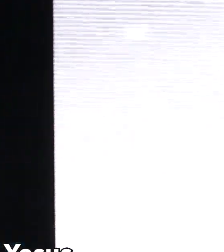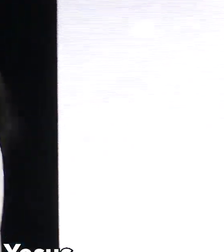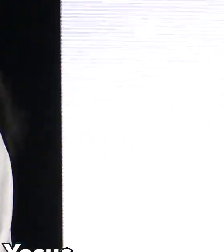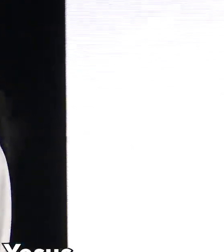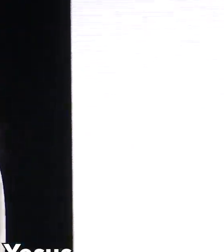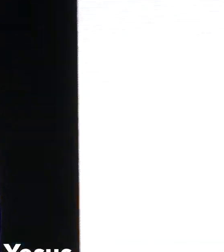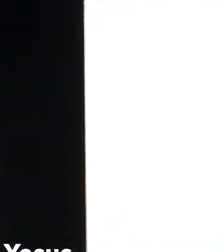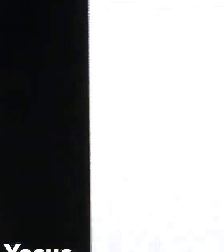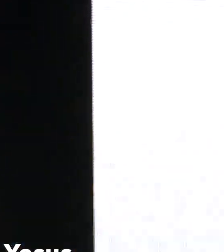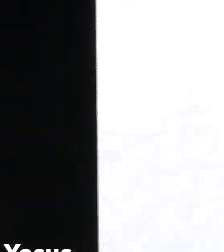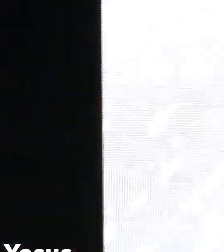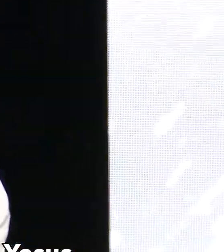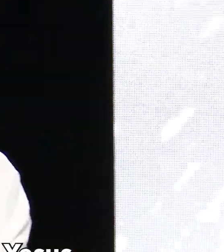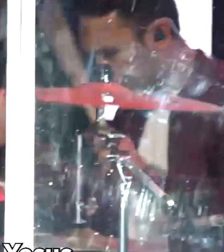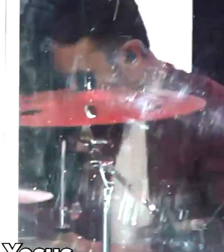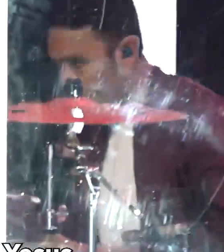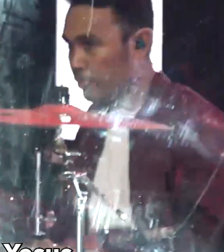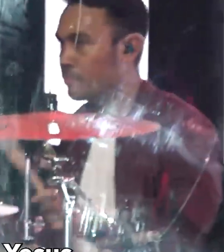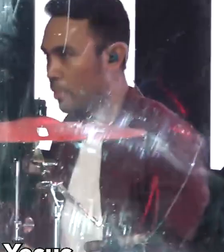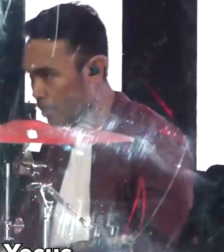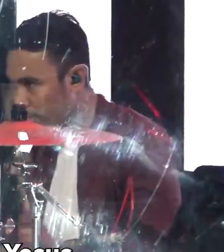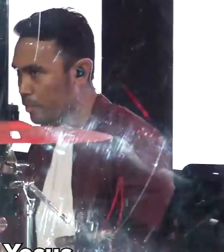Yesus. Bangsa-bangsa